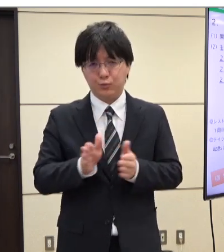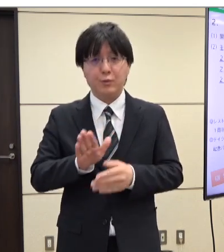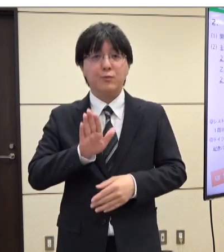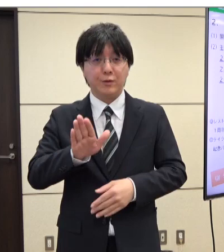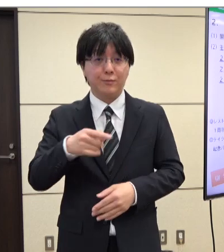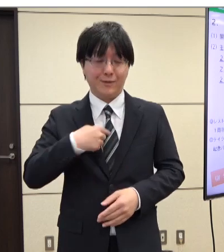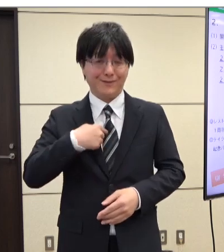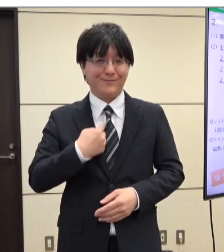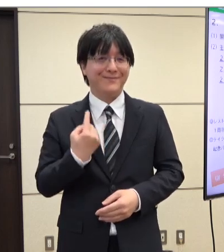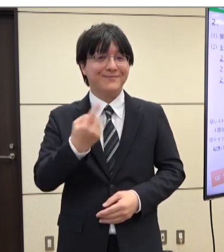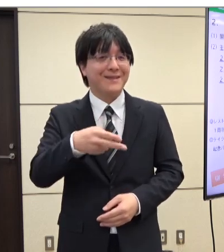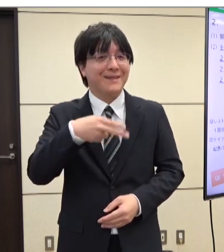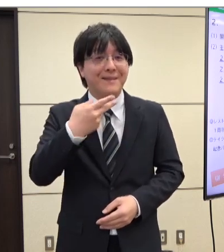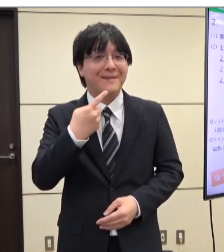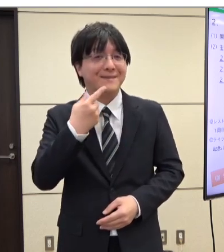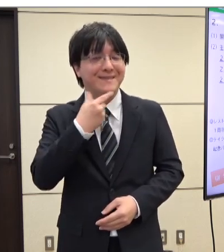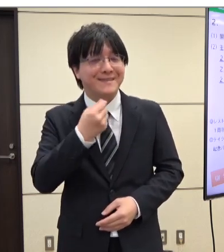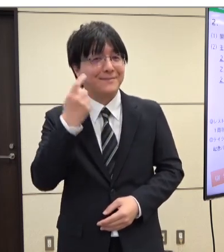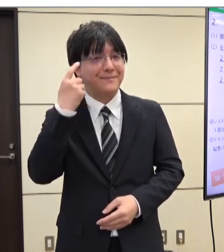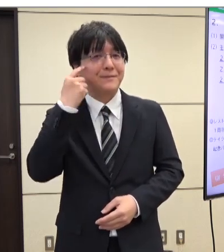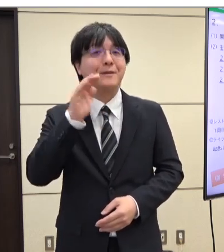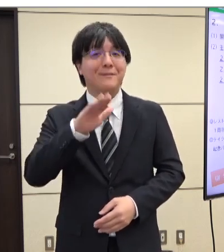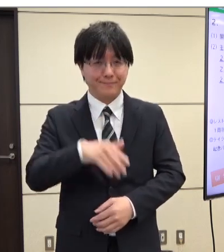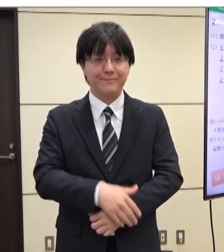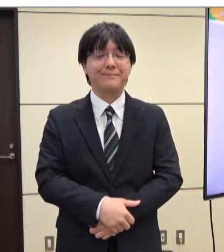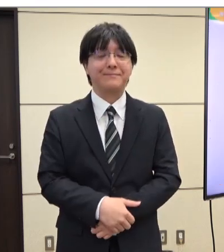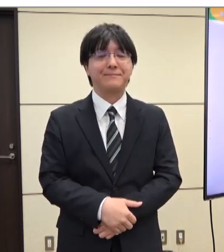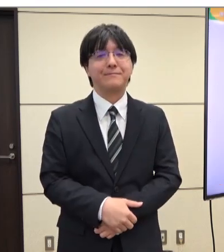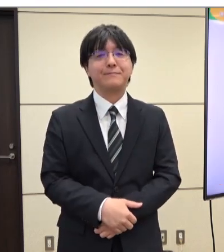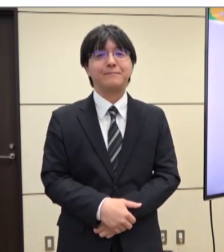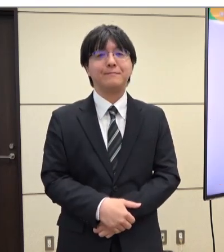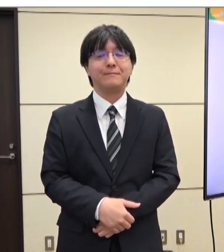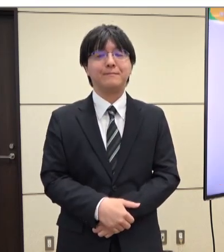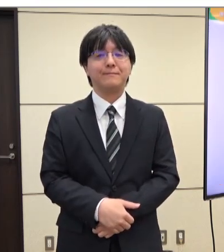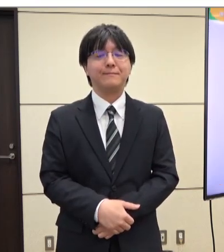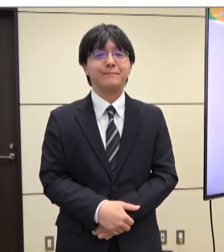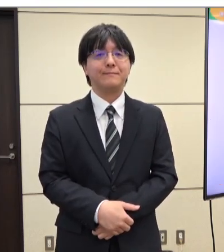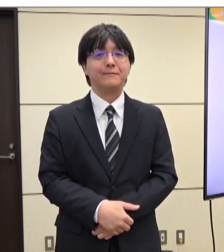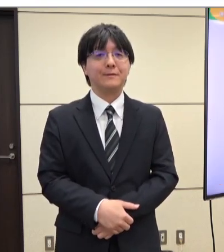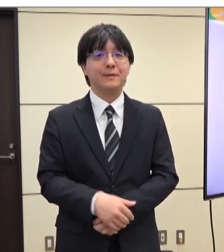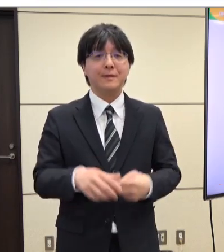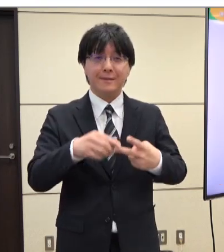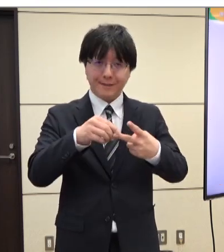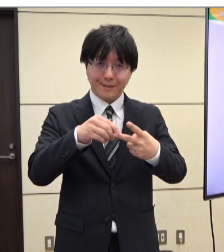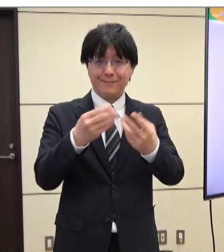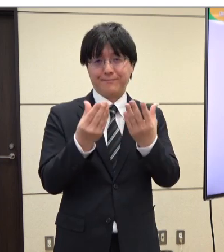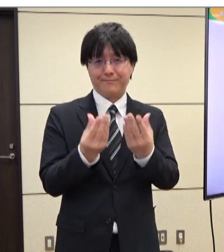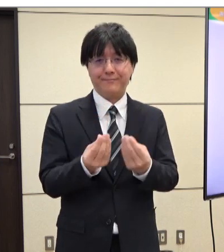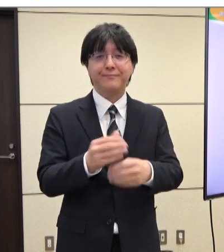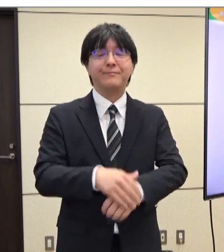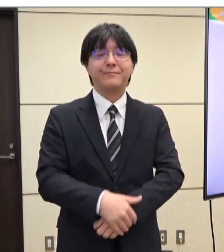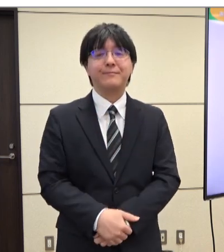もぜひ食べに行きたいなというふうに思っております。はい、2点目は以上であります。